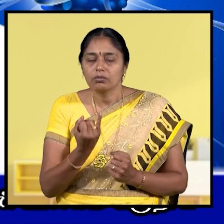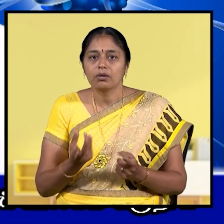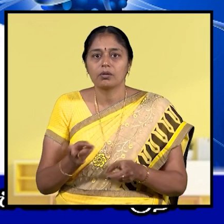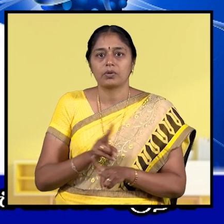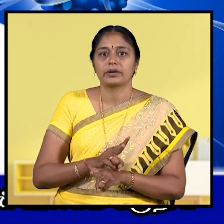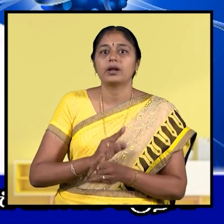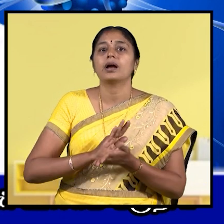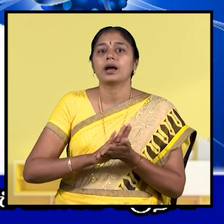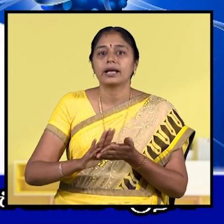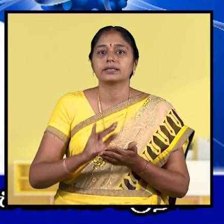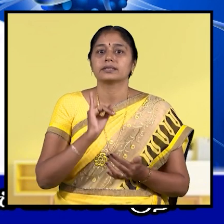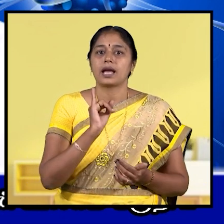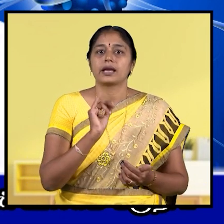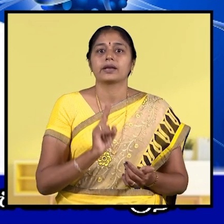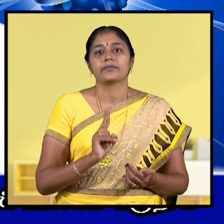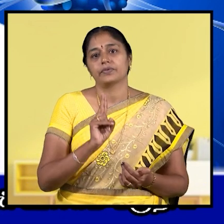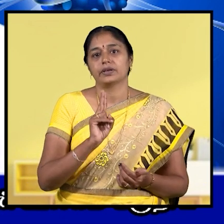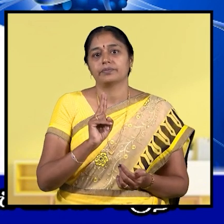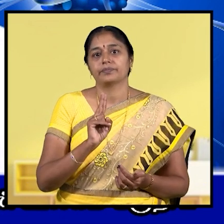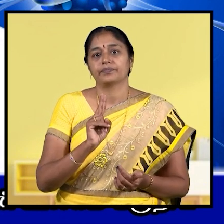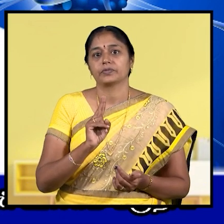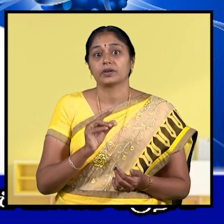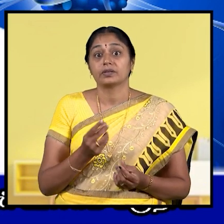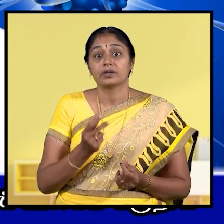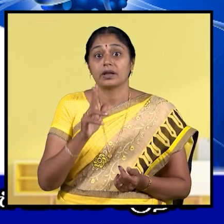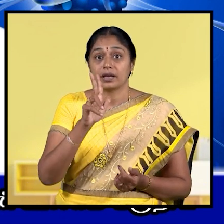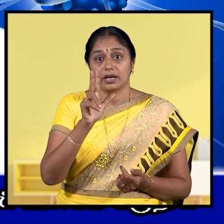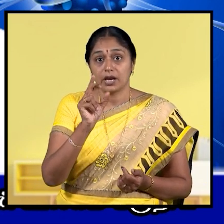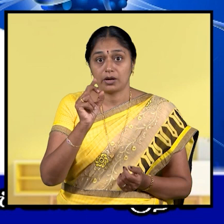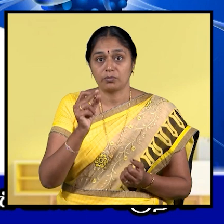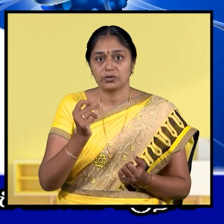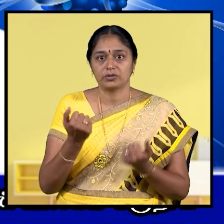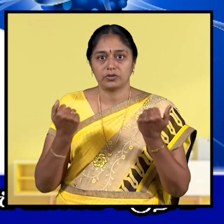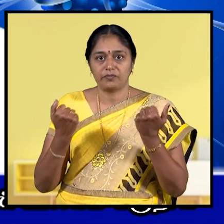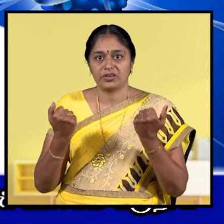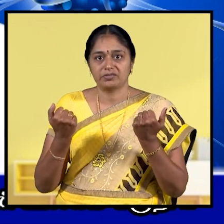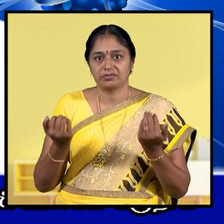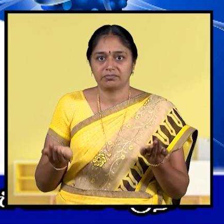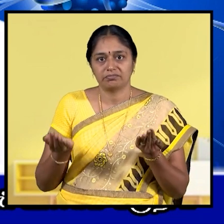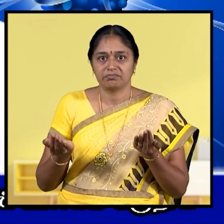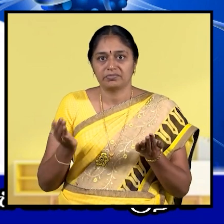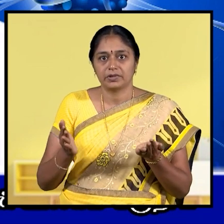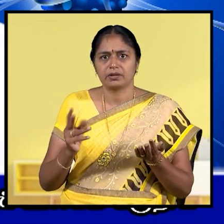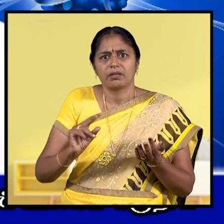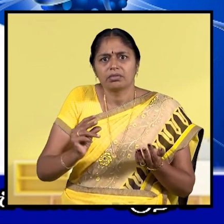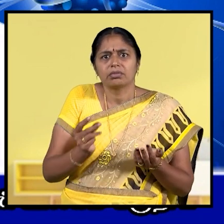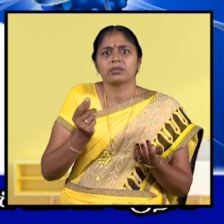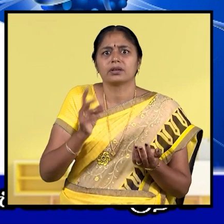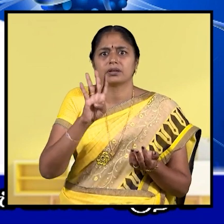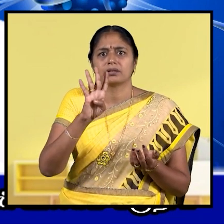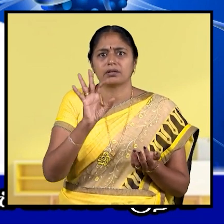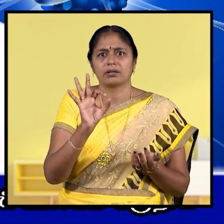இருக்கும் அப்படிங்கிறது தெரியும். எடை குறைவு என்பது அதிக அளவில் ஒரு 80 திடீர்னு 40 ஆகிட்டானாக்க கண்டிப்பாக இந்த அறிகுறி இருக்கலாம். நீண்ட நாட்களில் விடாமல்